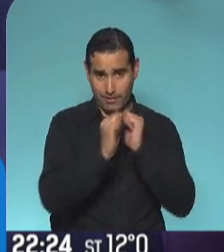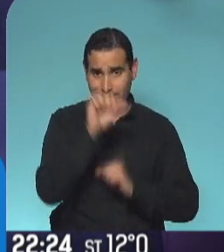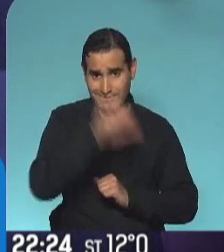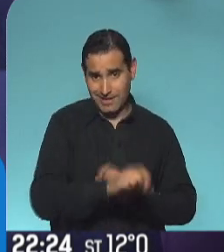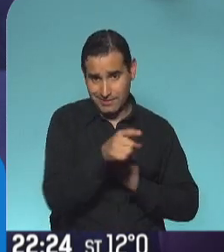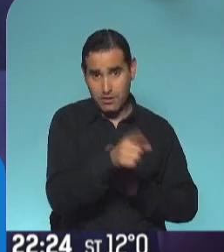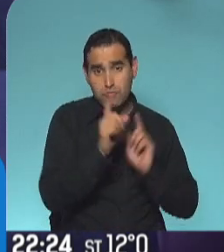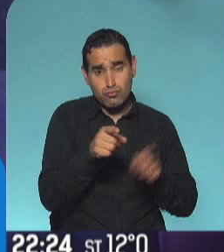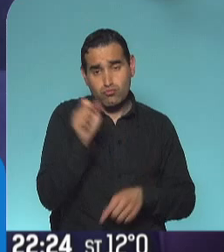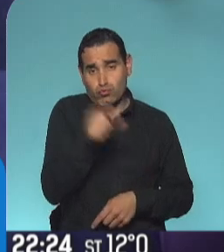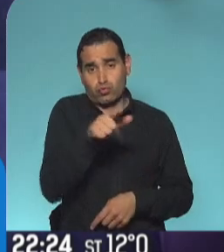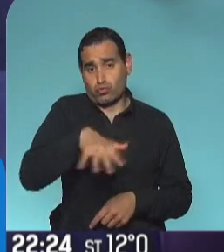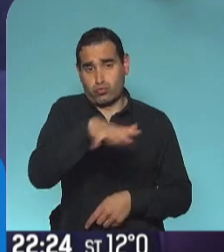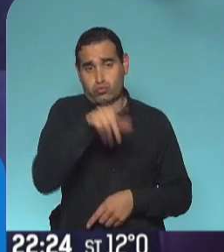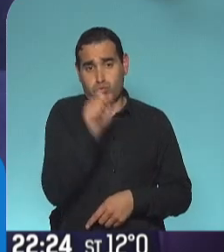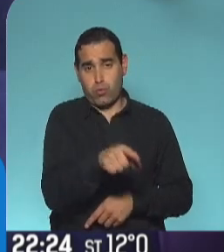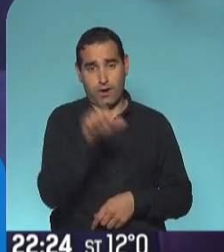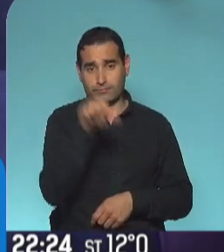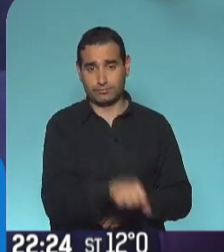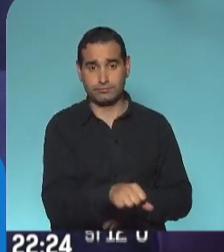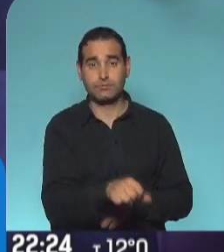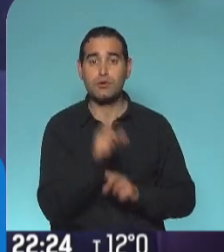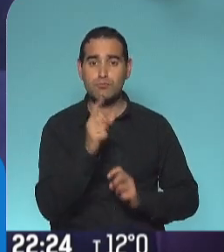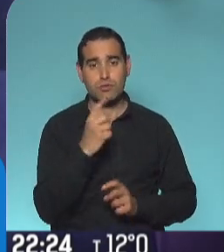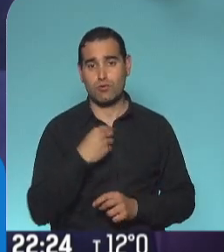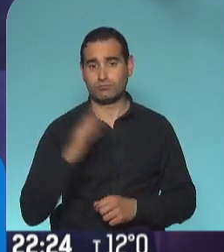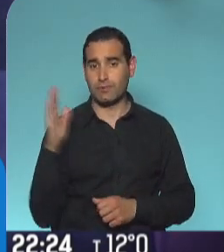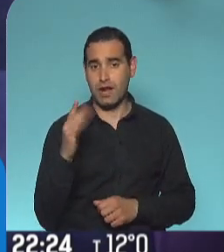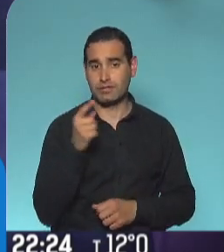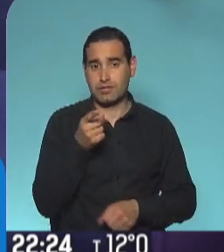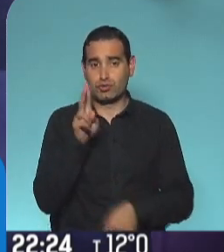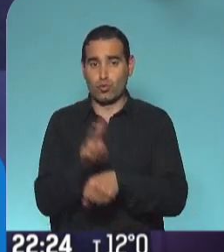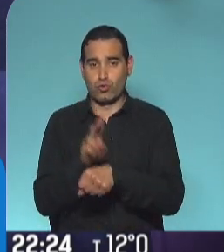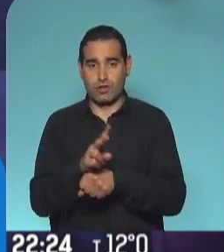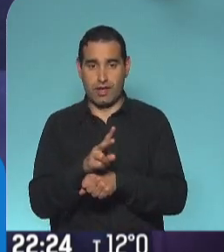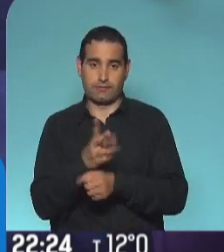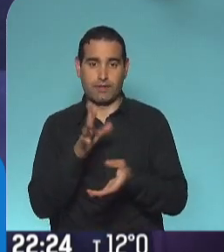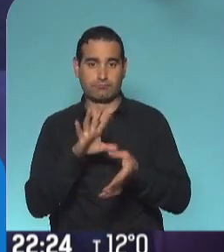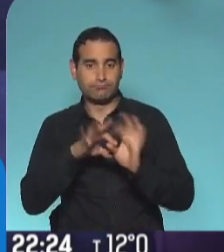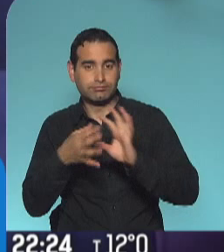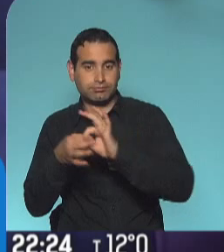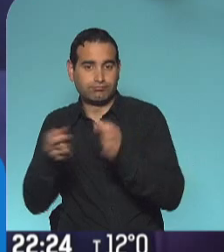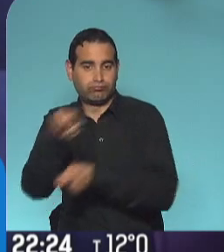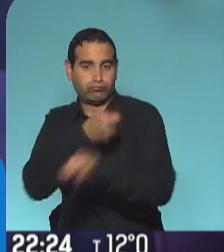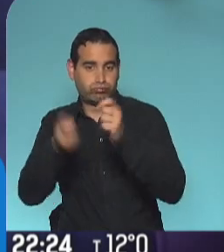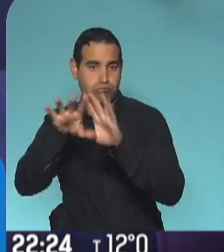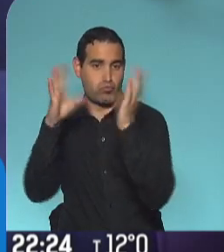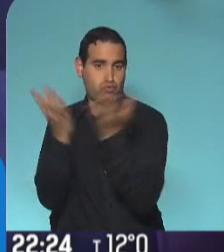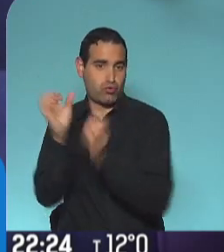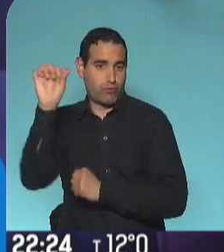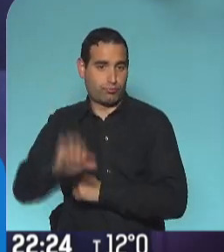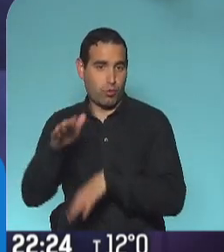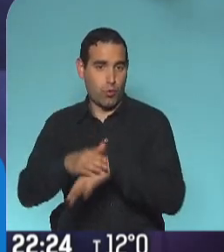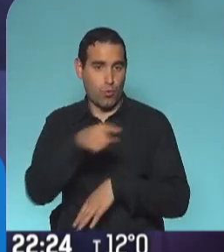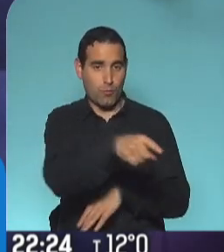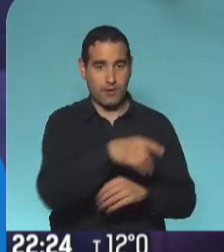人民的利益，也将威胁全球产业链、供应链的安全，危